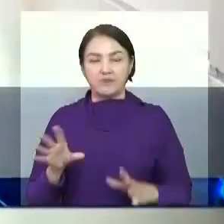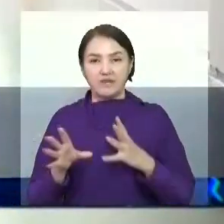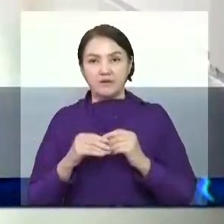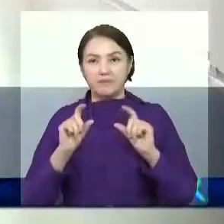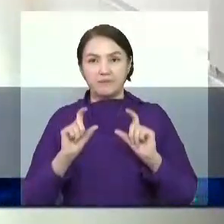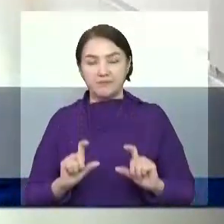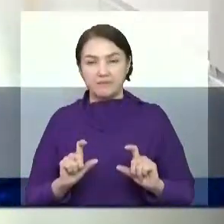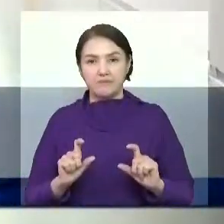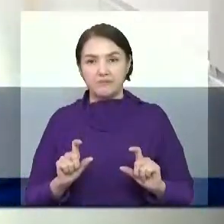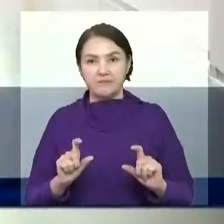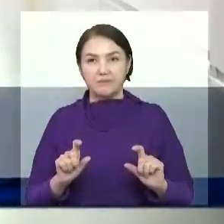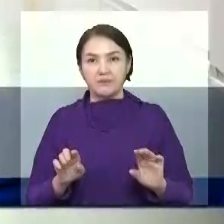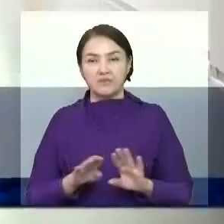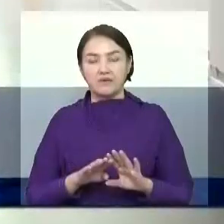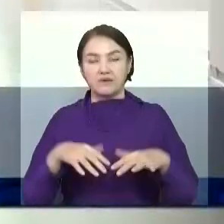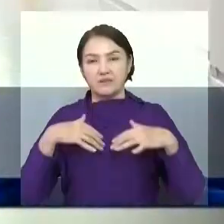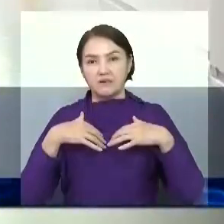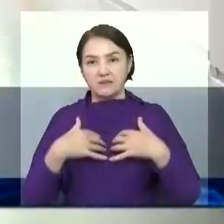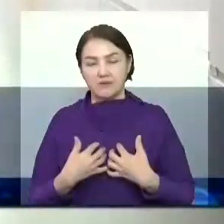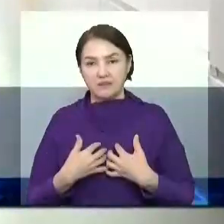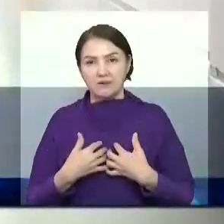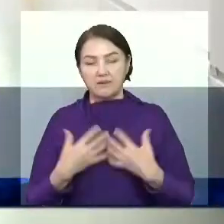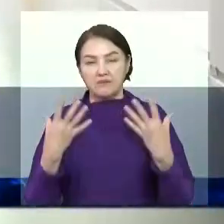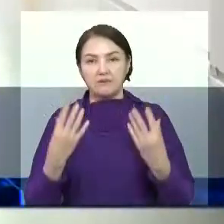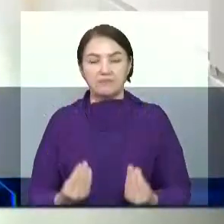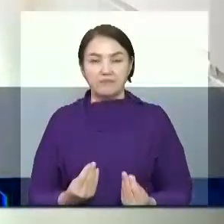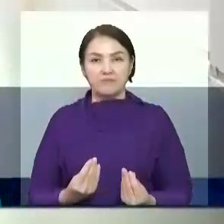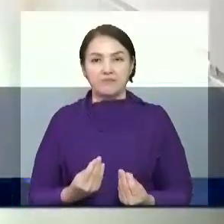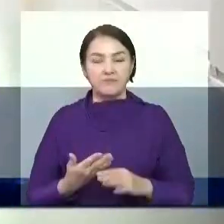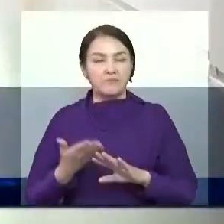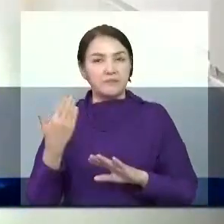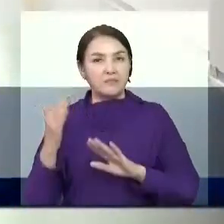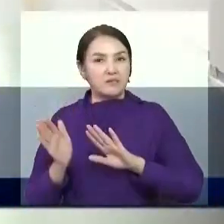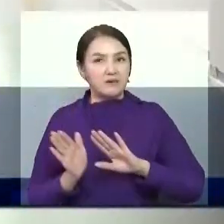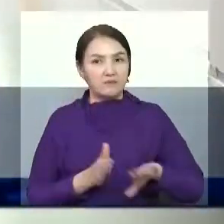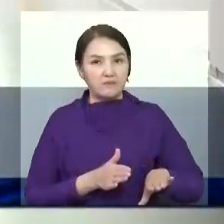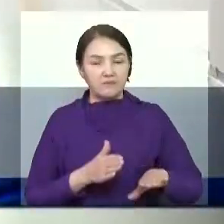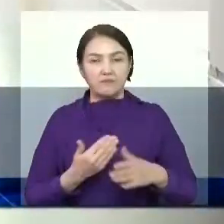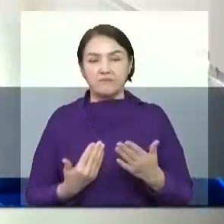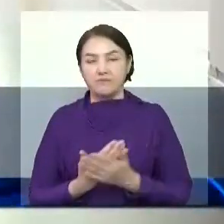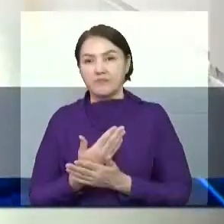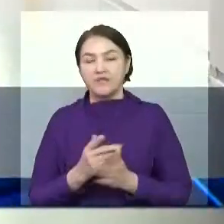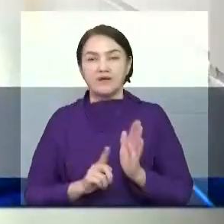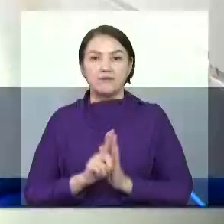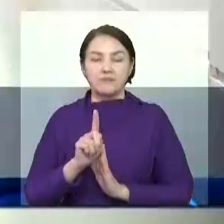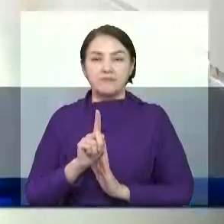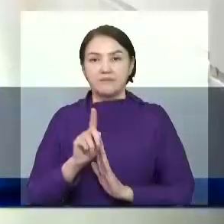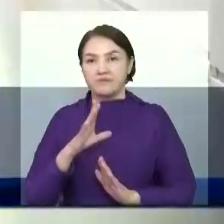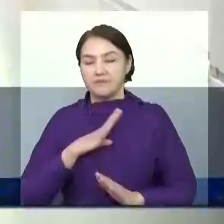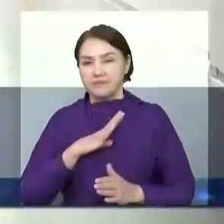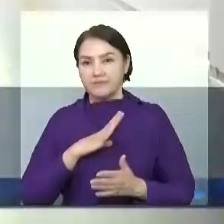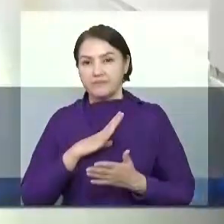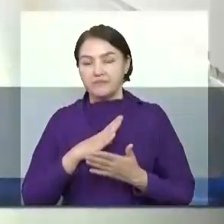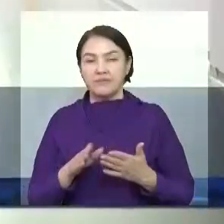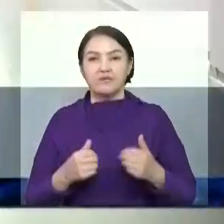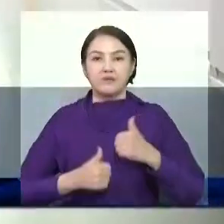отырып, осындай бір көңілсіз күндерді артта қалсын деп, жаңа жақсылықпен бастап, жаңа бастамамен